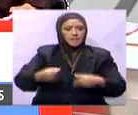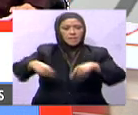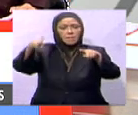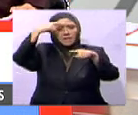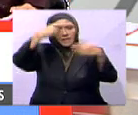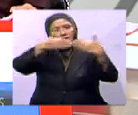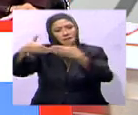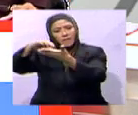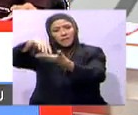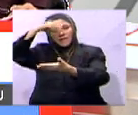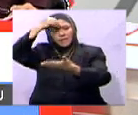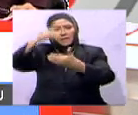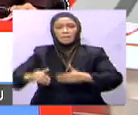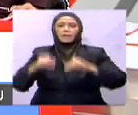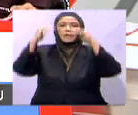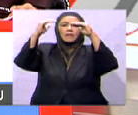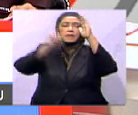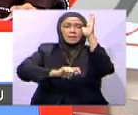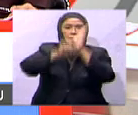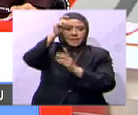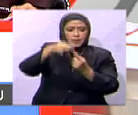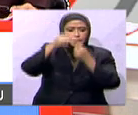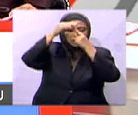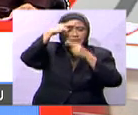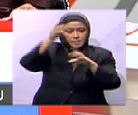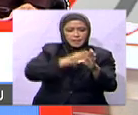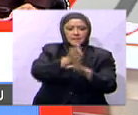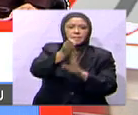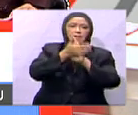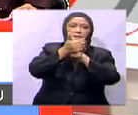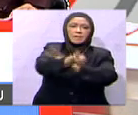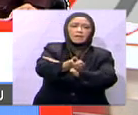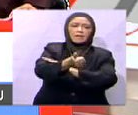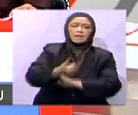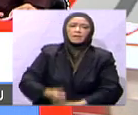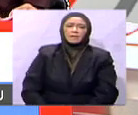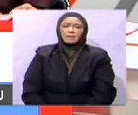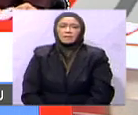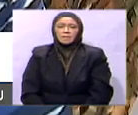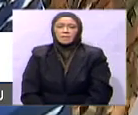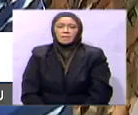melanjutkan pelajaran ke peringkat lebih tinggi khususnya dalam bidang kemahiran.